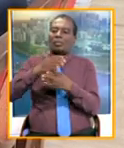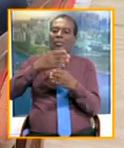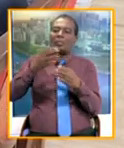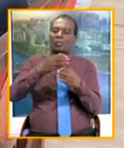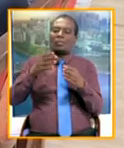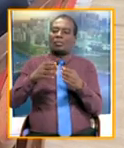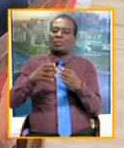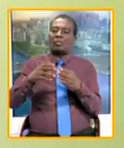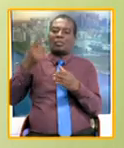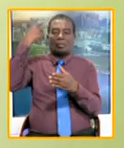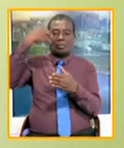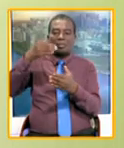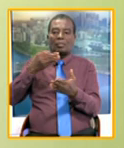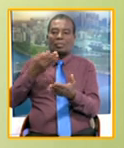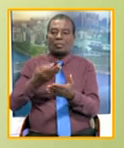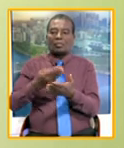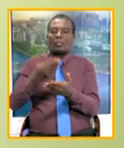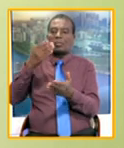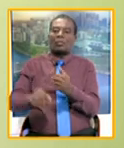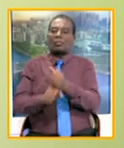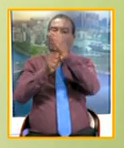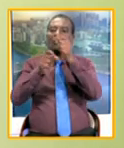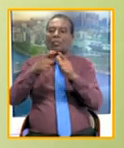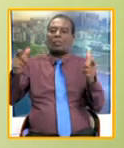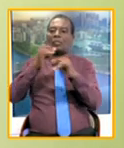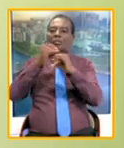suit. Pour le fonds de soutien aux grandes